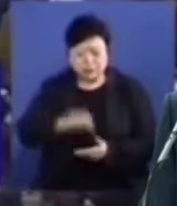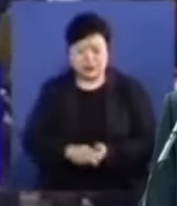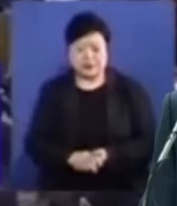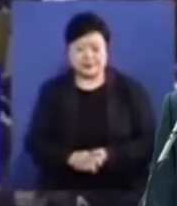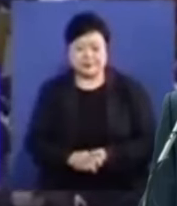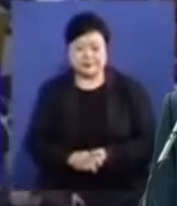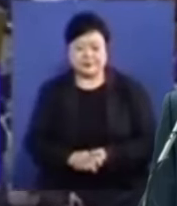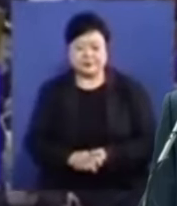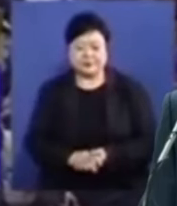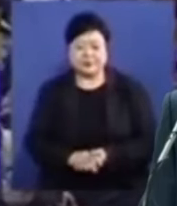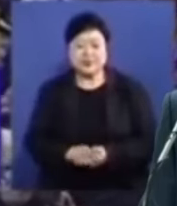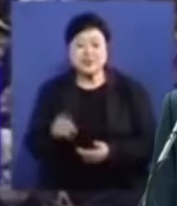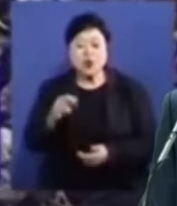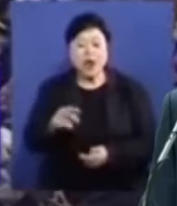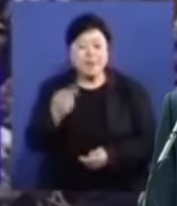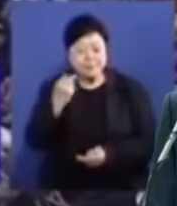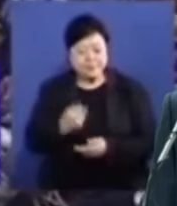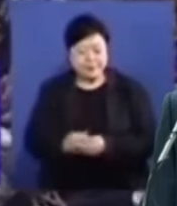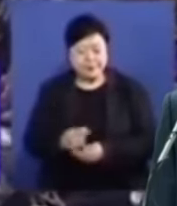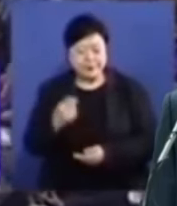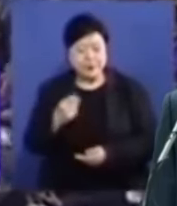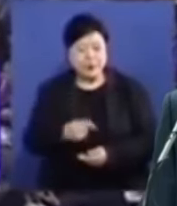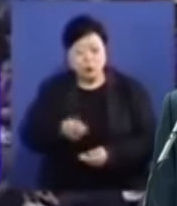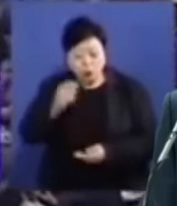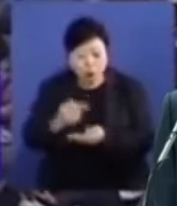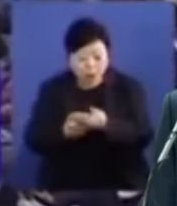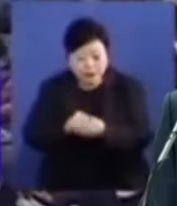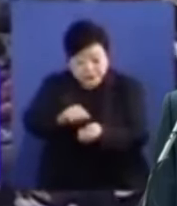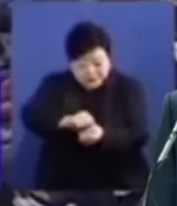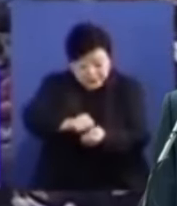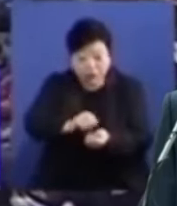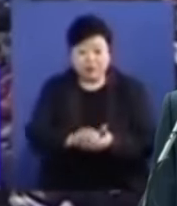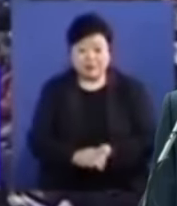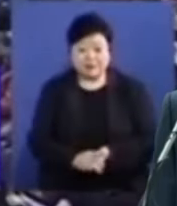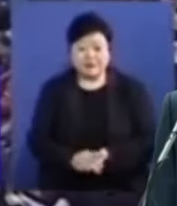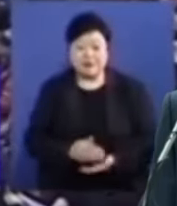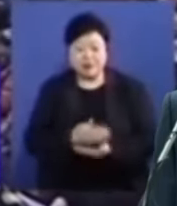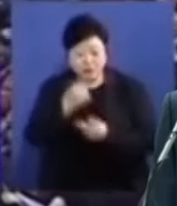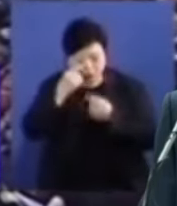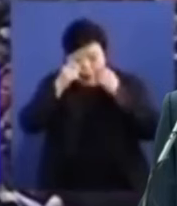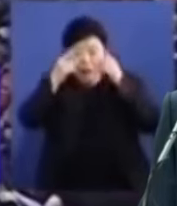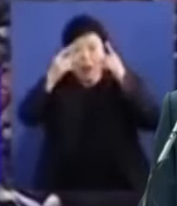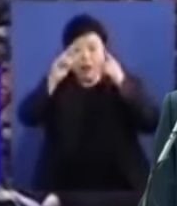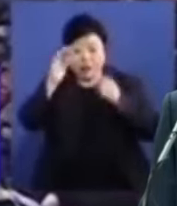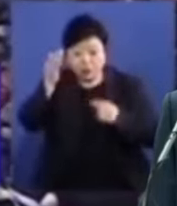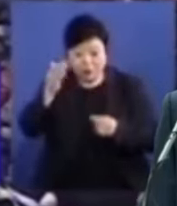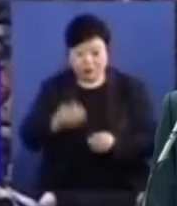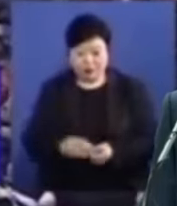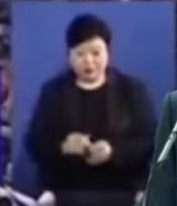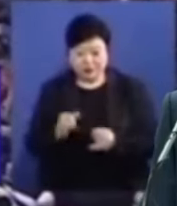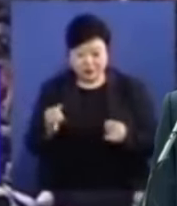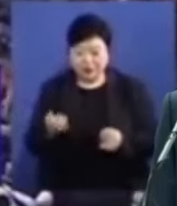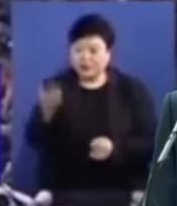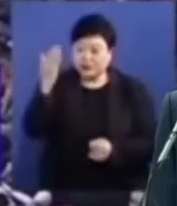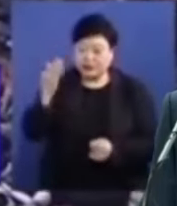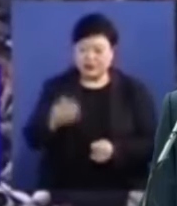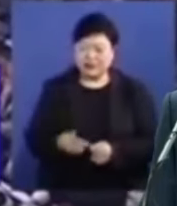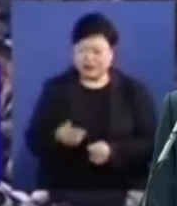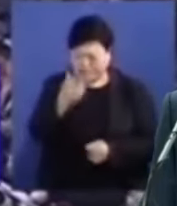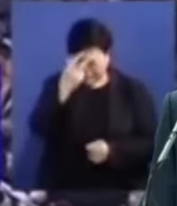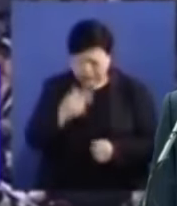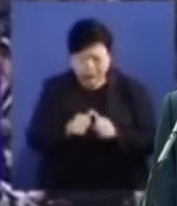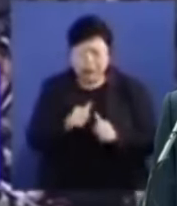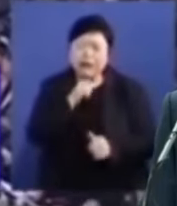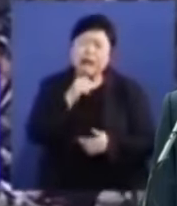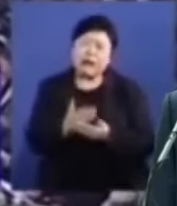이르시되 실로암 못에 가서 씻으라 하시니 이에 가서 씻고 밝은 눈으로 왔더라. 이웃 사람들과 전에 그가 그리인 것을